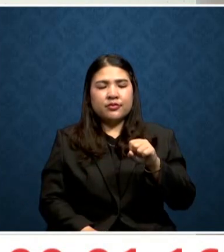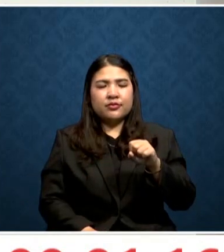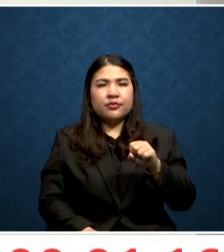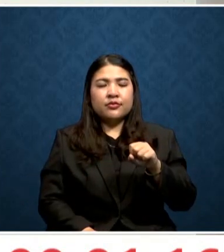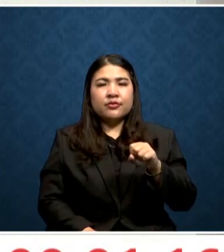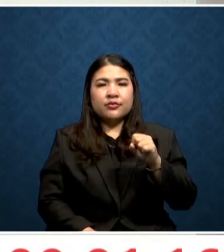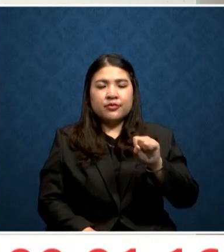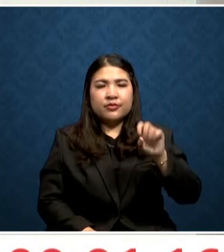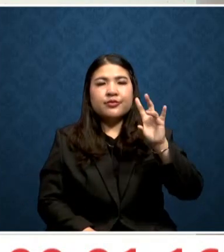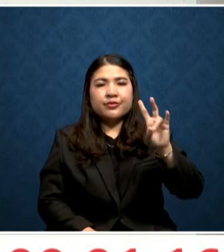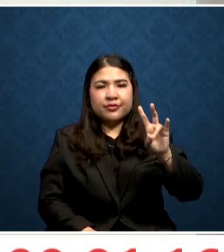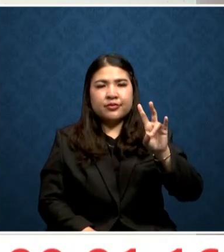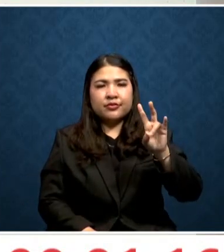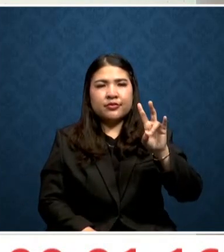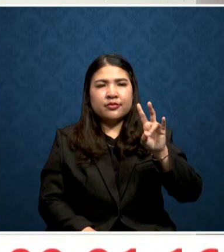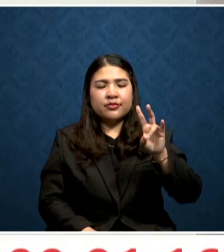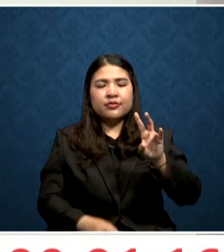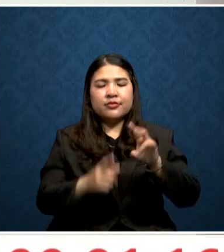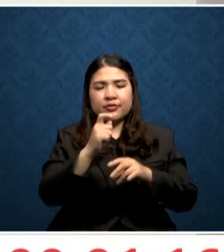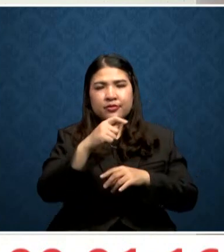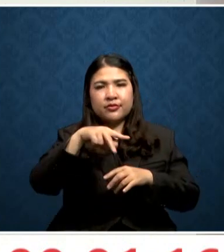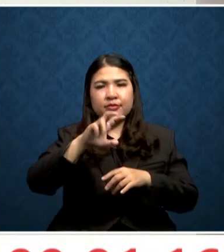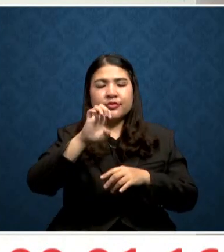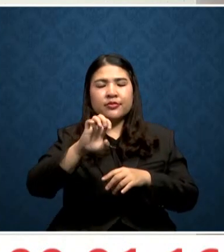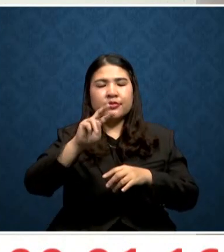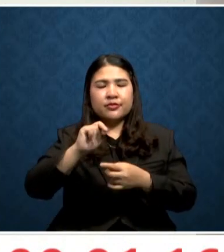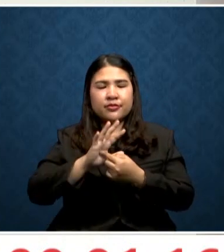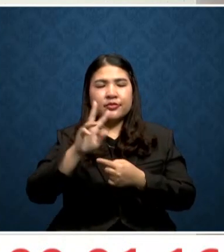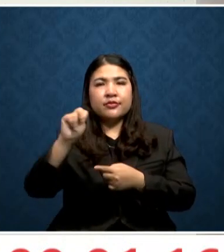เศรษฐวราธร 17. นายอภินันท์เผือกผ่อง